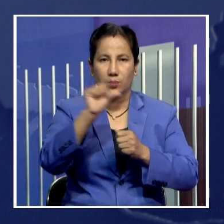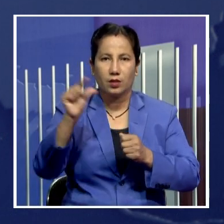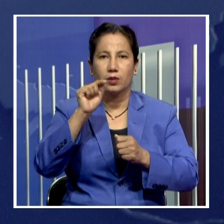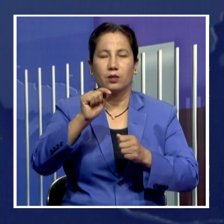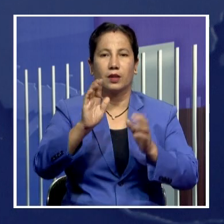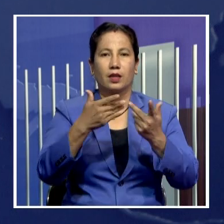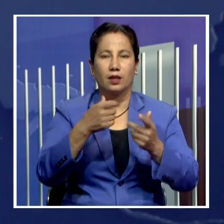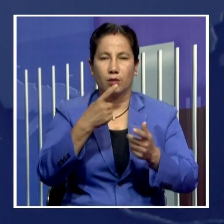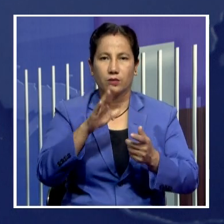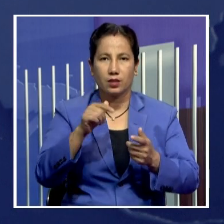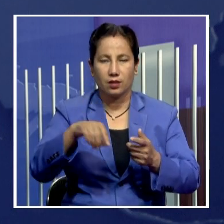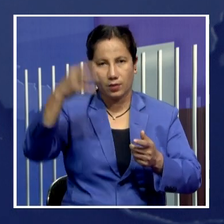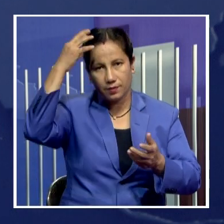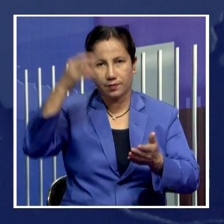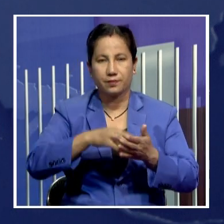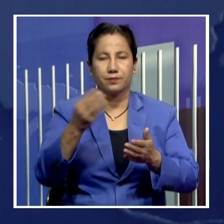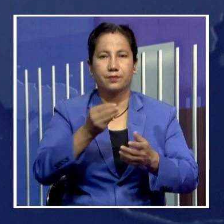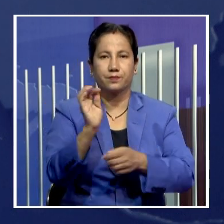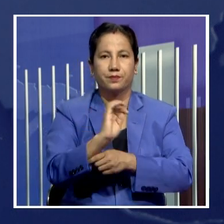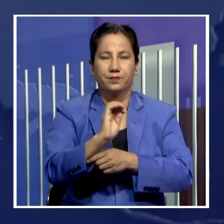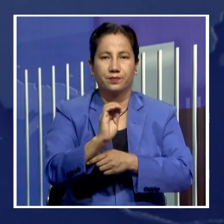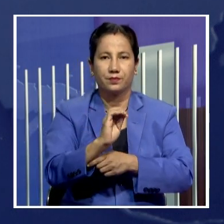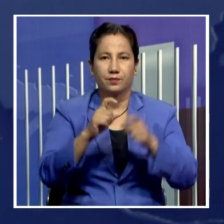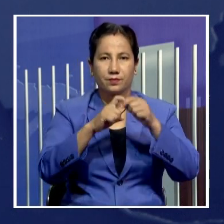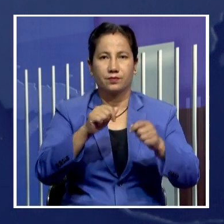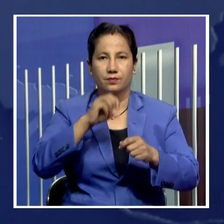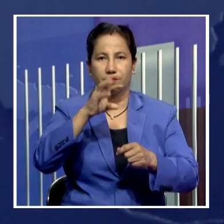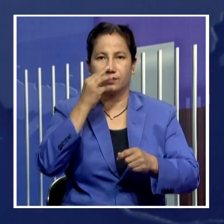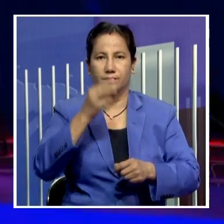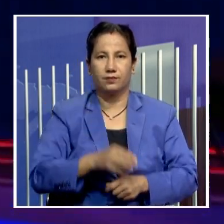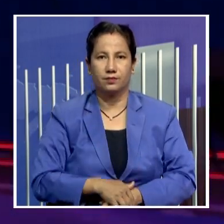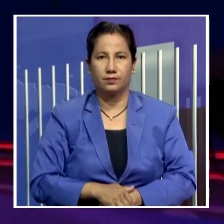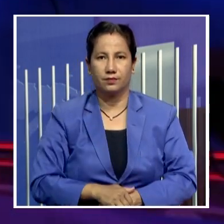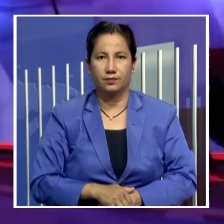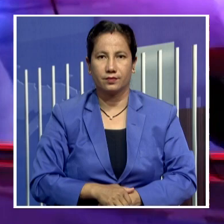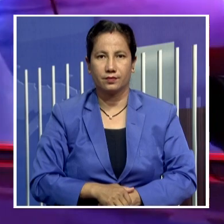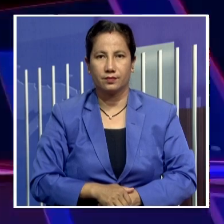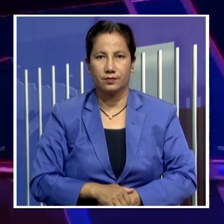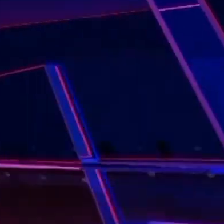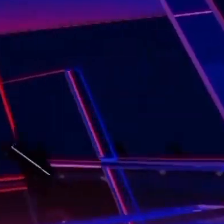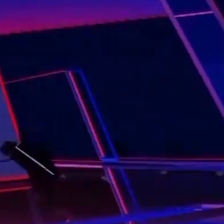भन्नुहुन्छ भनेर आज हामीले पाल्पाका केही नागरिकलाई सोधेका छौँ। हेरौँ आजको आवाजमा।